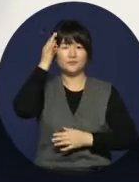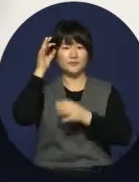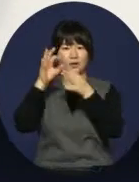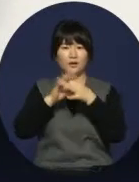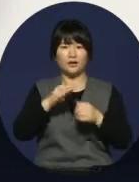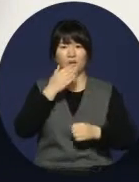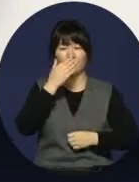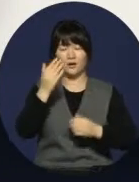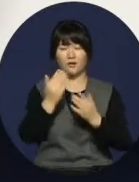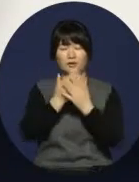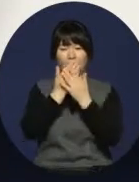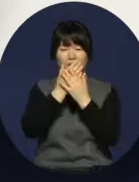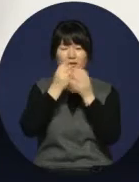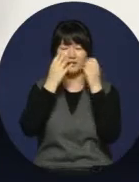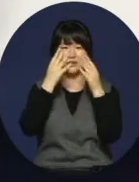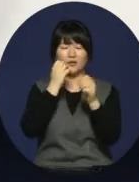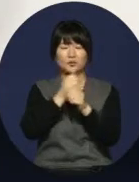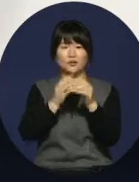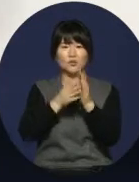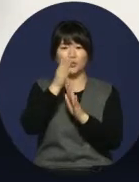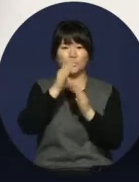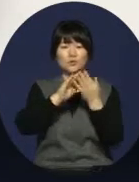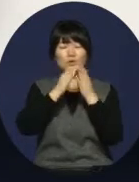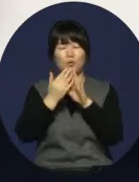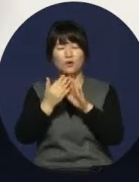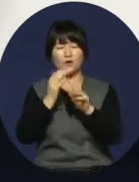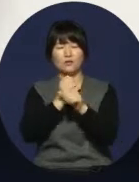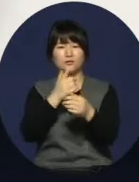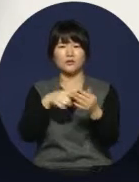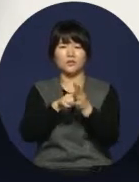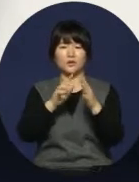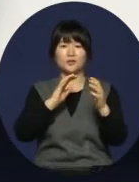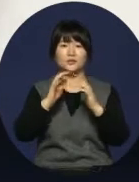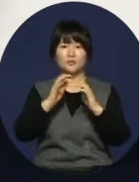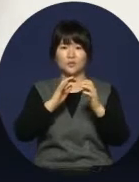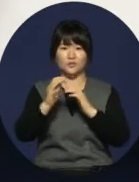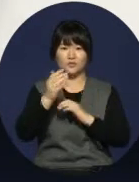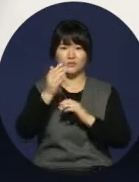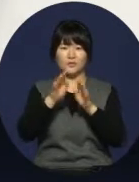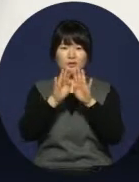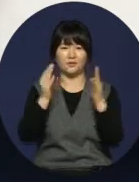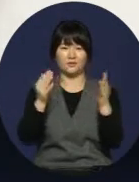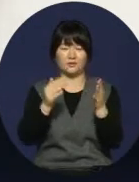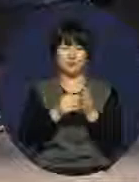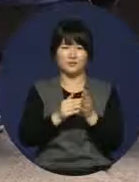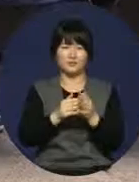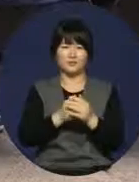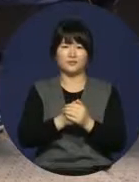포항의 지속 가능한 개발과 창조 도시화를 위한 심포지엄이 지난 11일 열렸습니다.